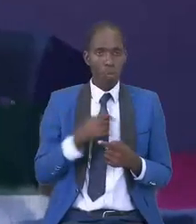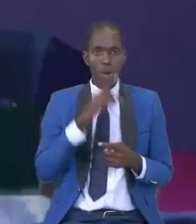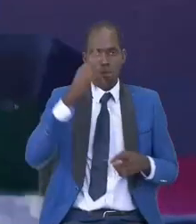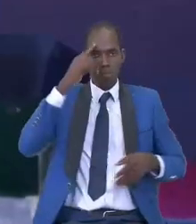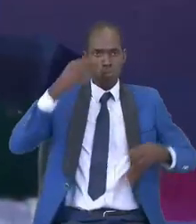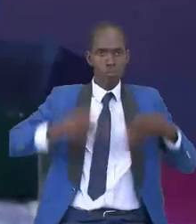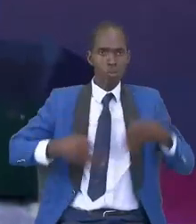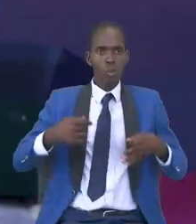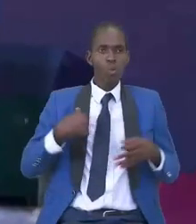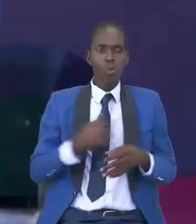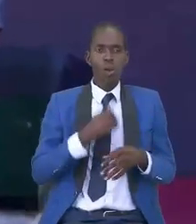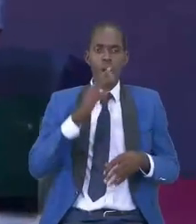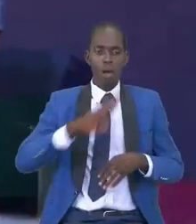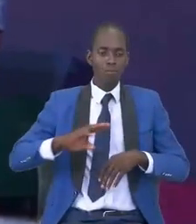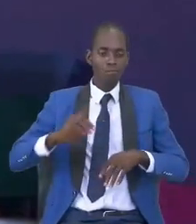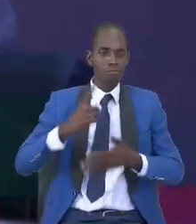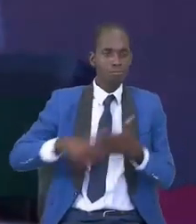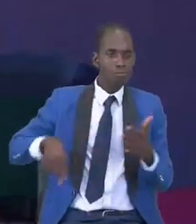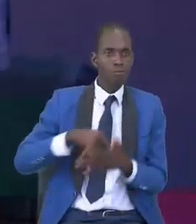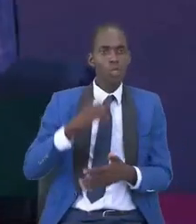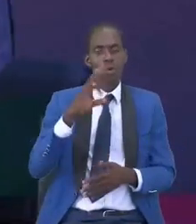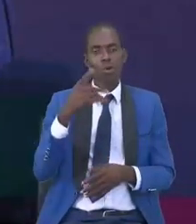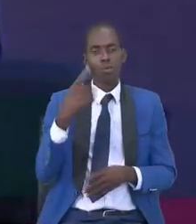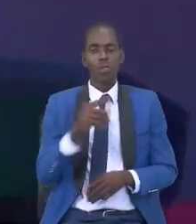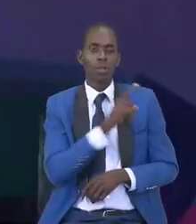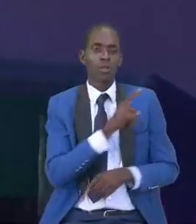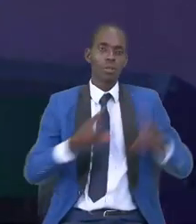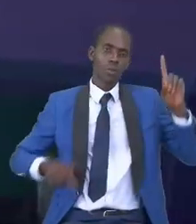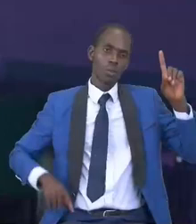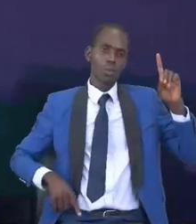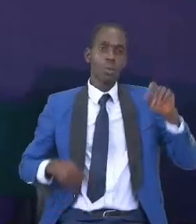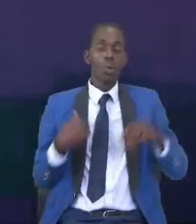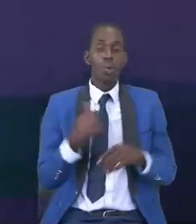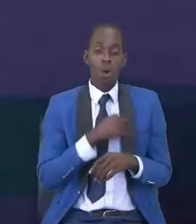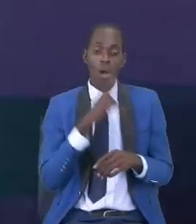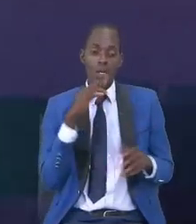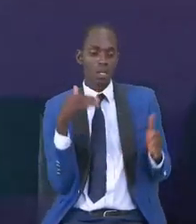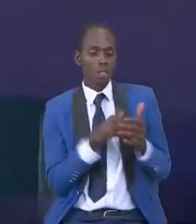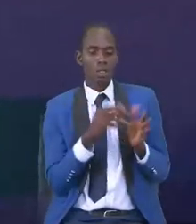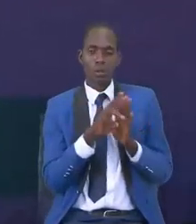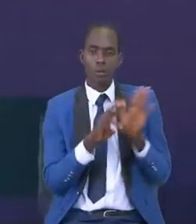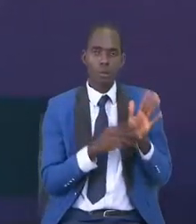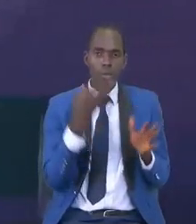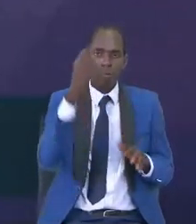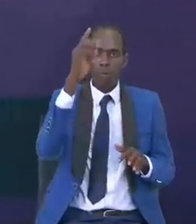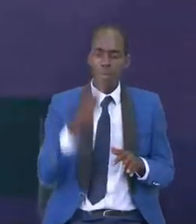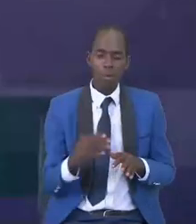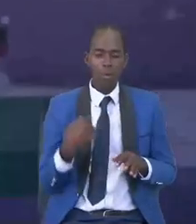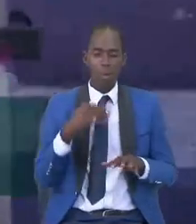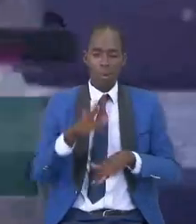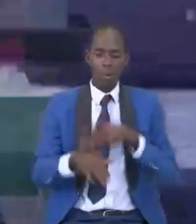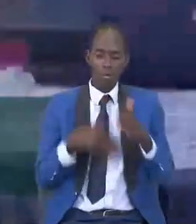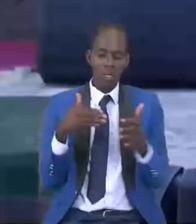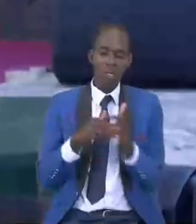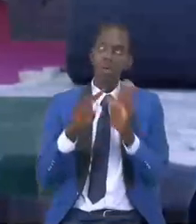sommes châtiés par le Seigneur, pas de Satan. Nous sommes contre la volonté de Dieu, nous marchons contre